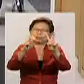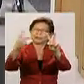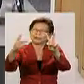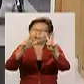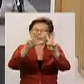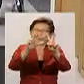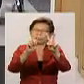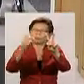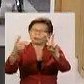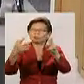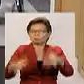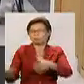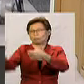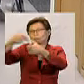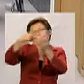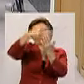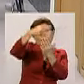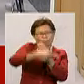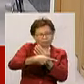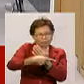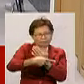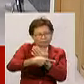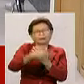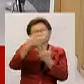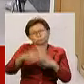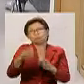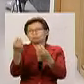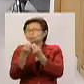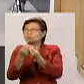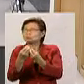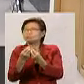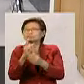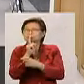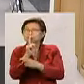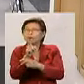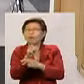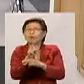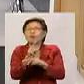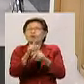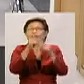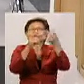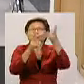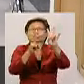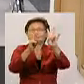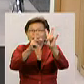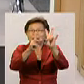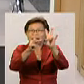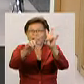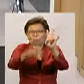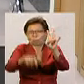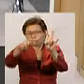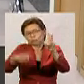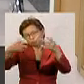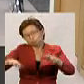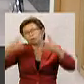230,000 telah pun menyertai program pesan kredit. Dan daripada jumlah tersebut, sebenarnya seramai 17,000 orang telah